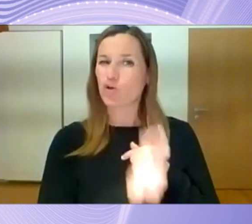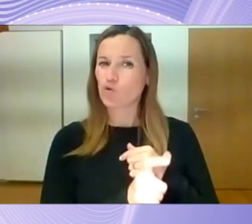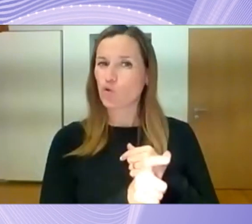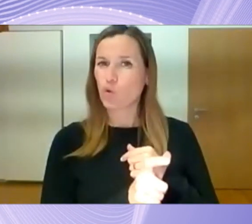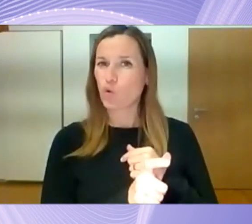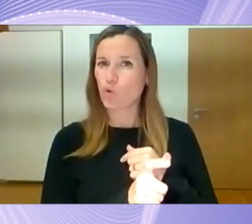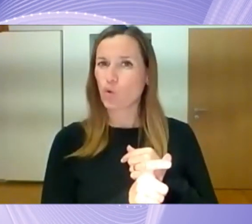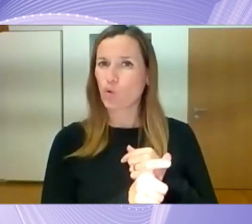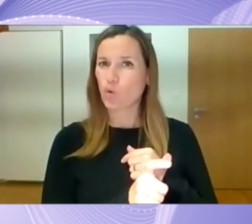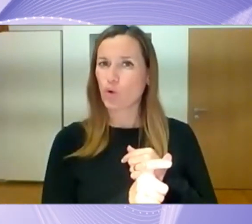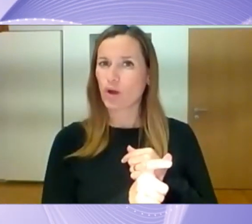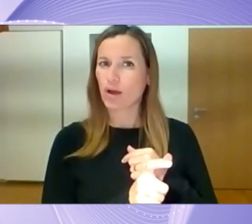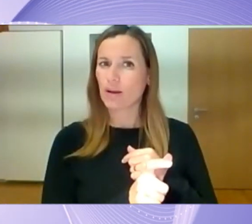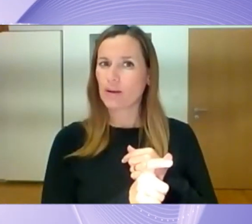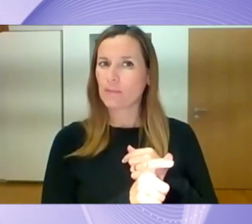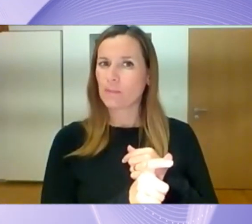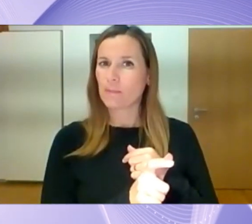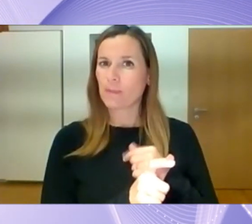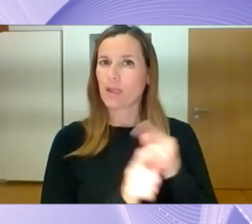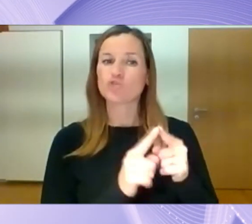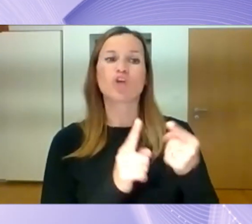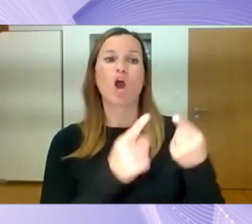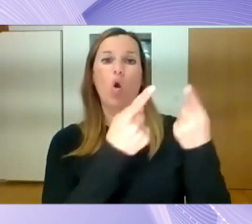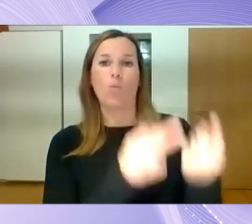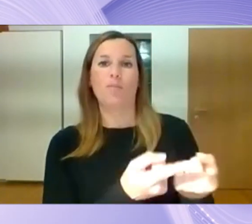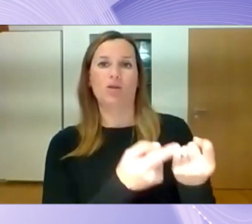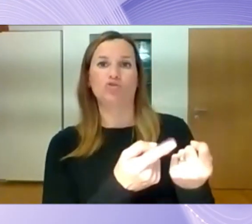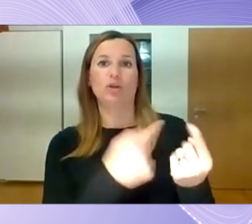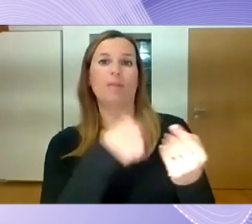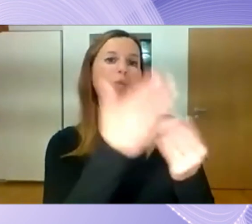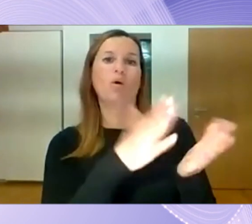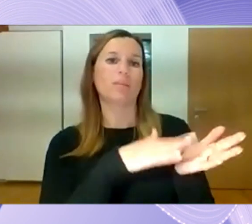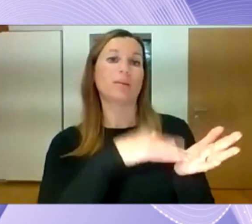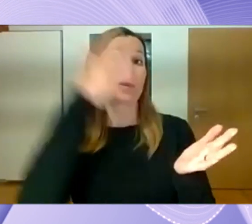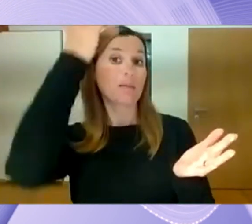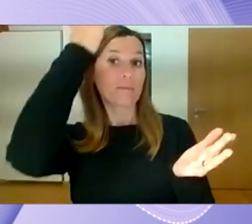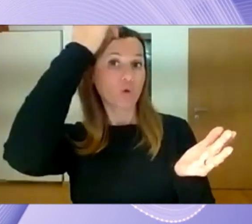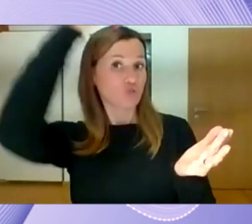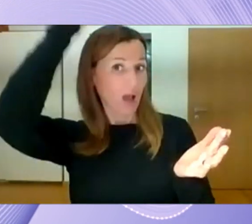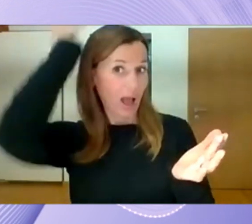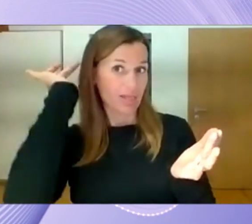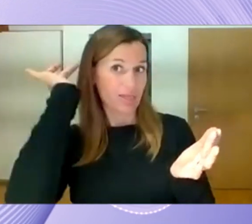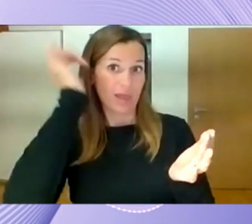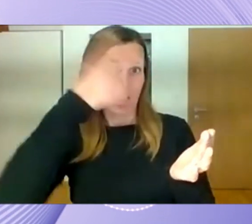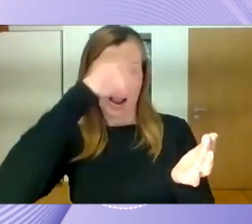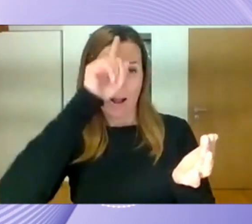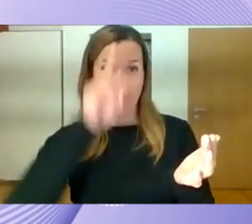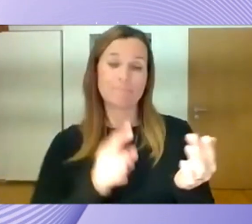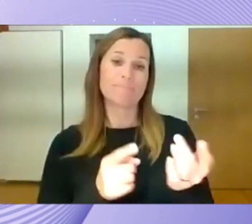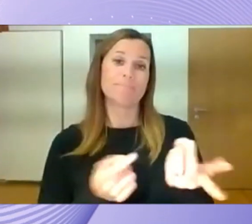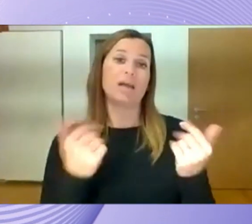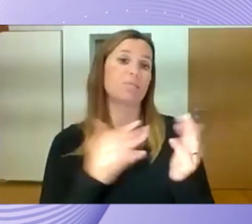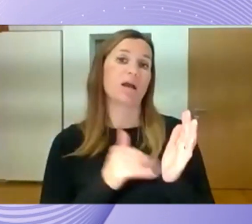se pravi, ko obleži, kot sem rekla, po možganski kapi ali pa zaradi kakšne